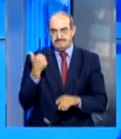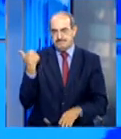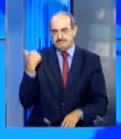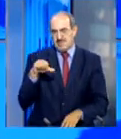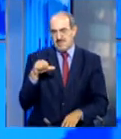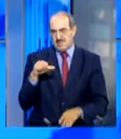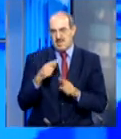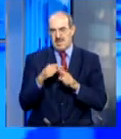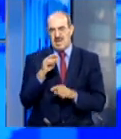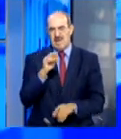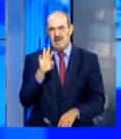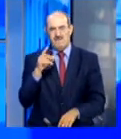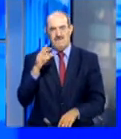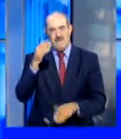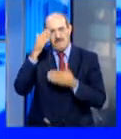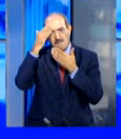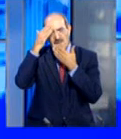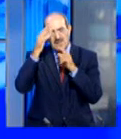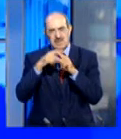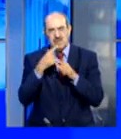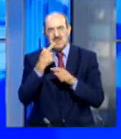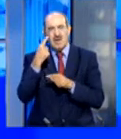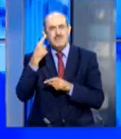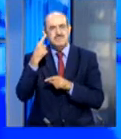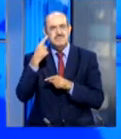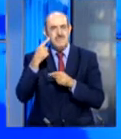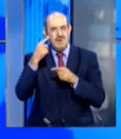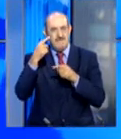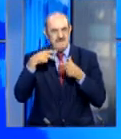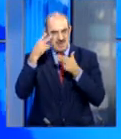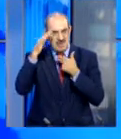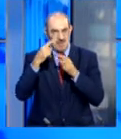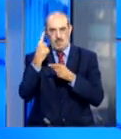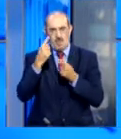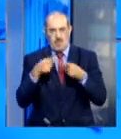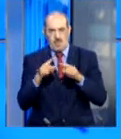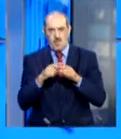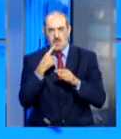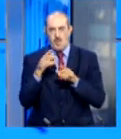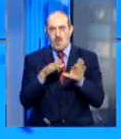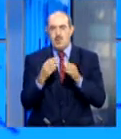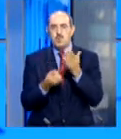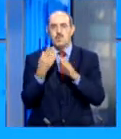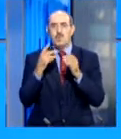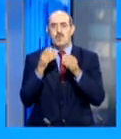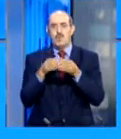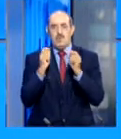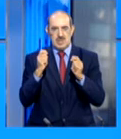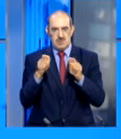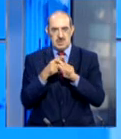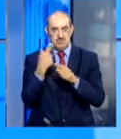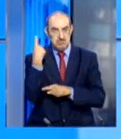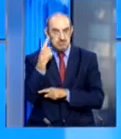نشطاء الريف المغربي بالمنفى أولى اجتماعاتهم بعد تنظيمهم الحزبي الجديد. مكسب